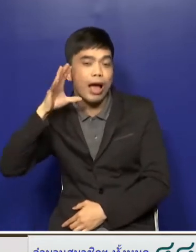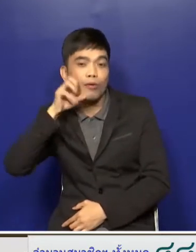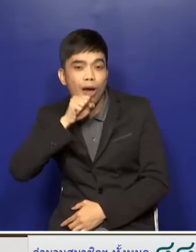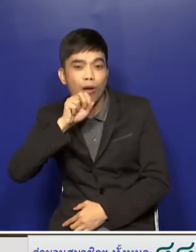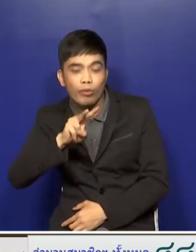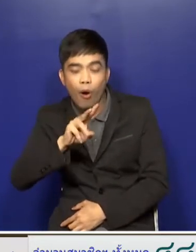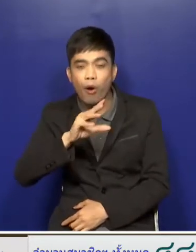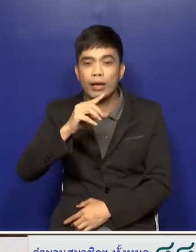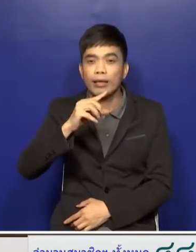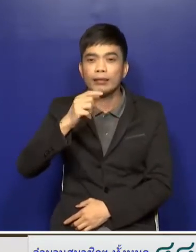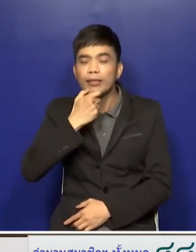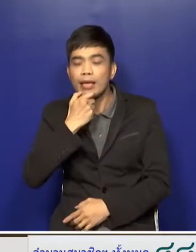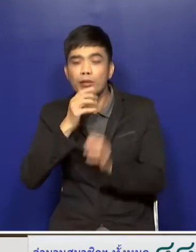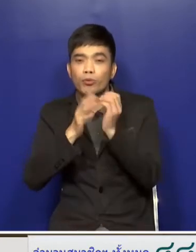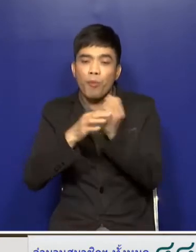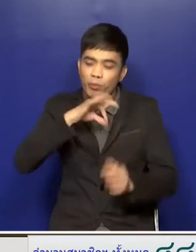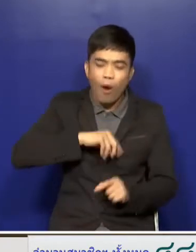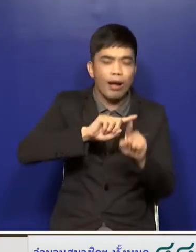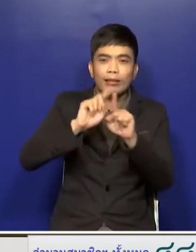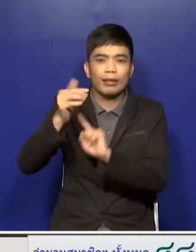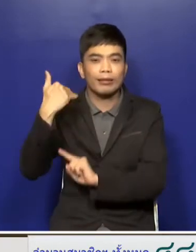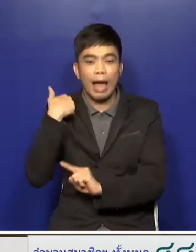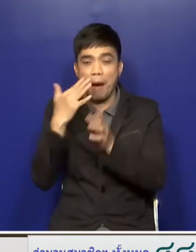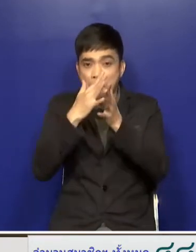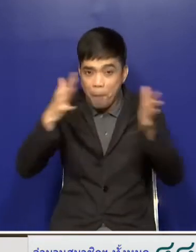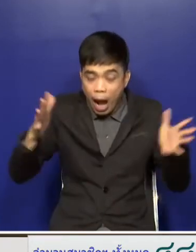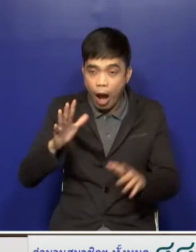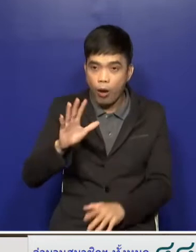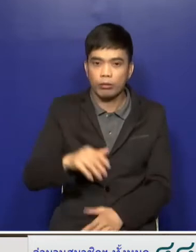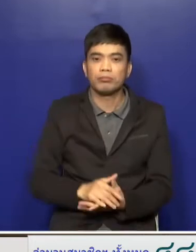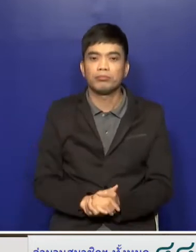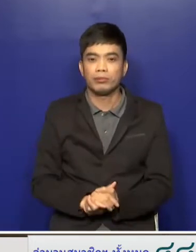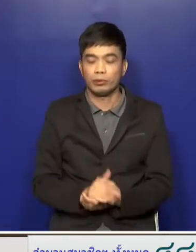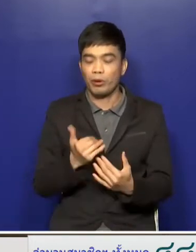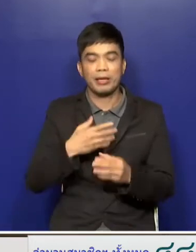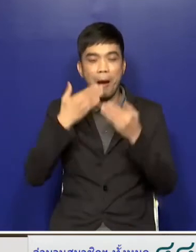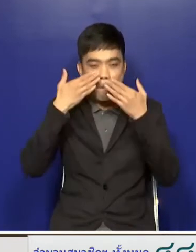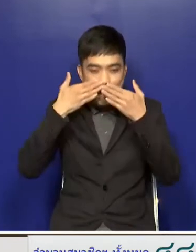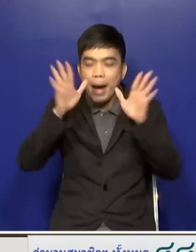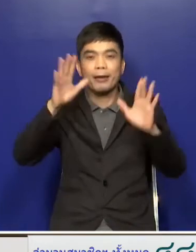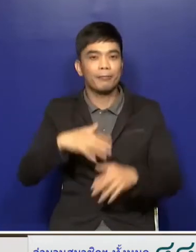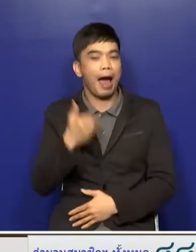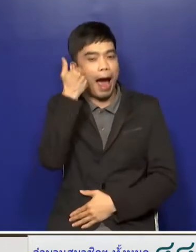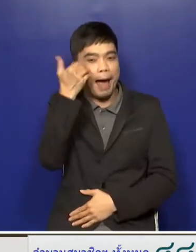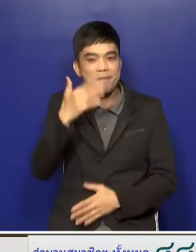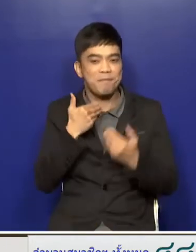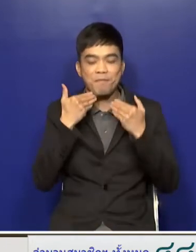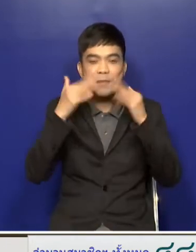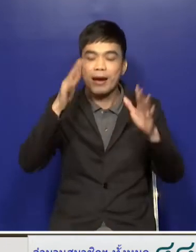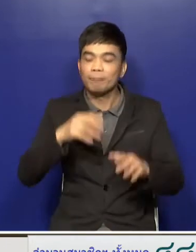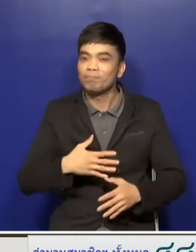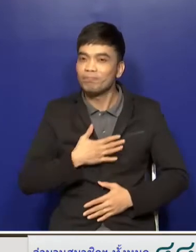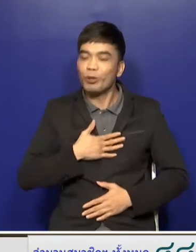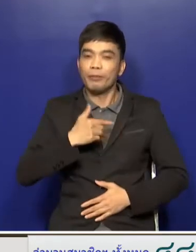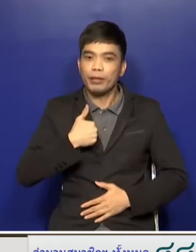ันตัวออกมาสู่ในโลกและเปิดตัวอย่างมากมายตลดจนเทคโโยี